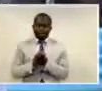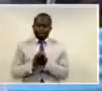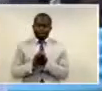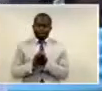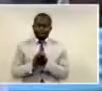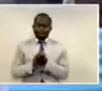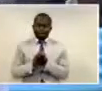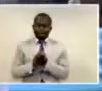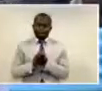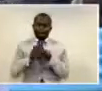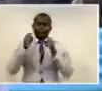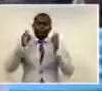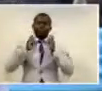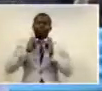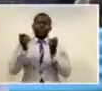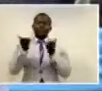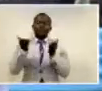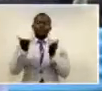meya ari he